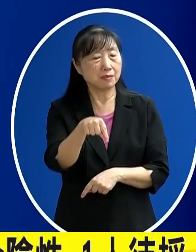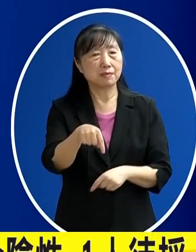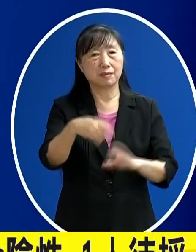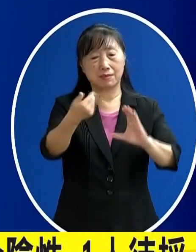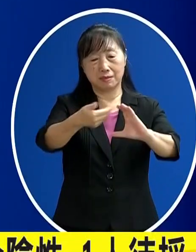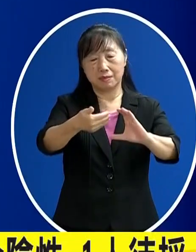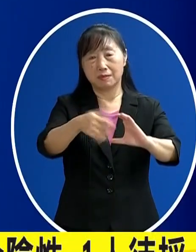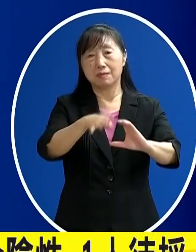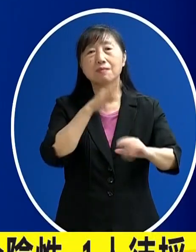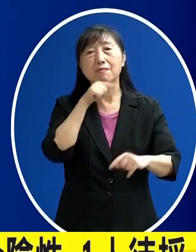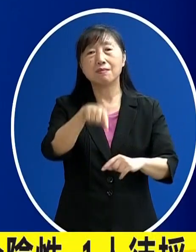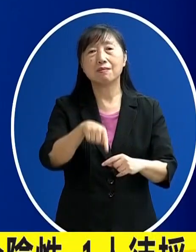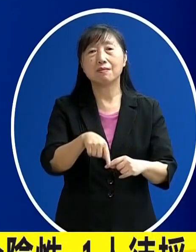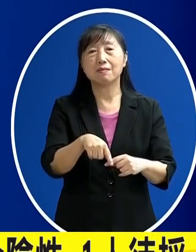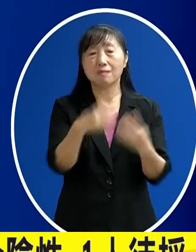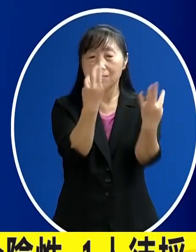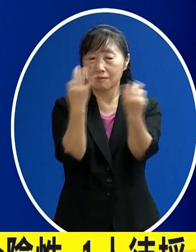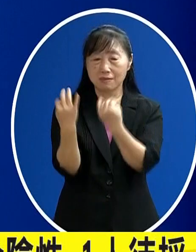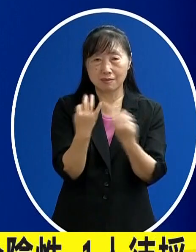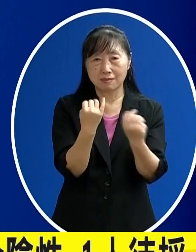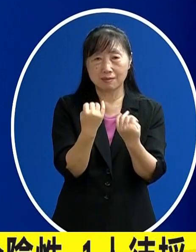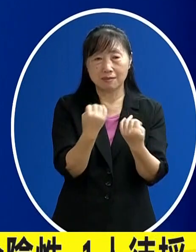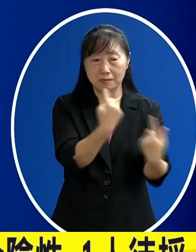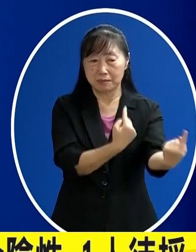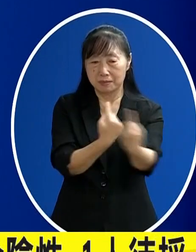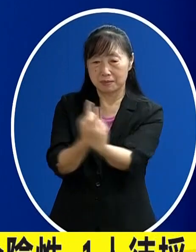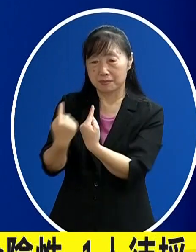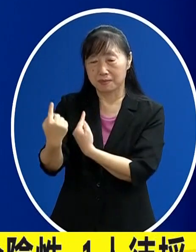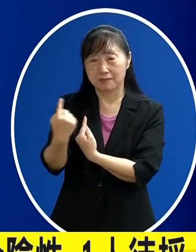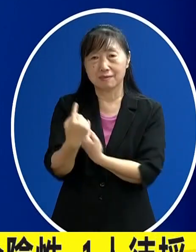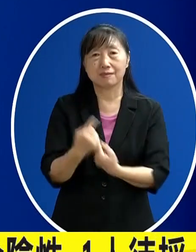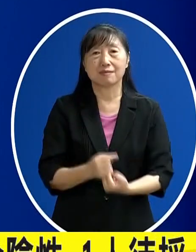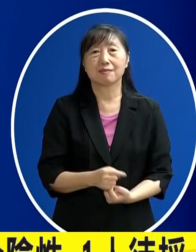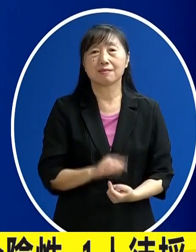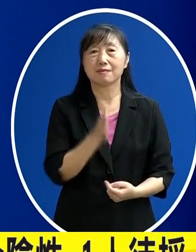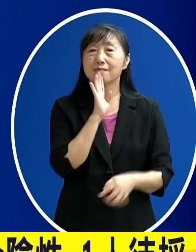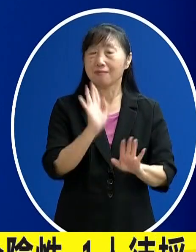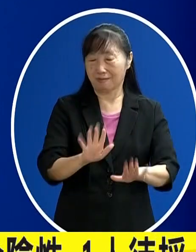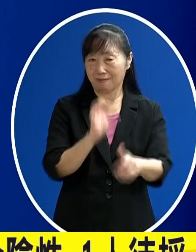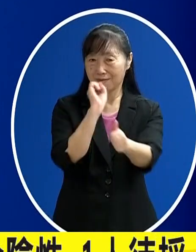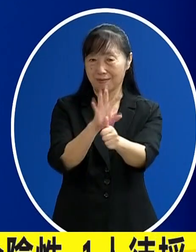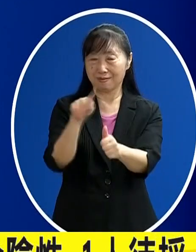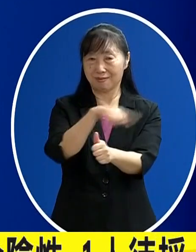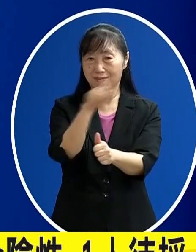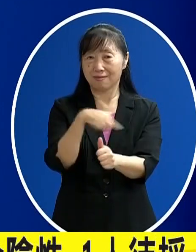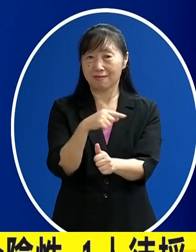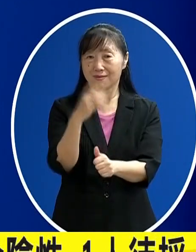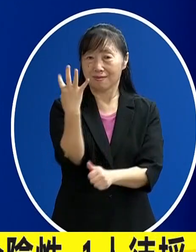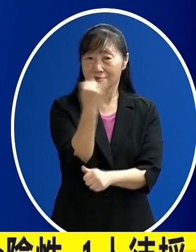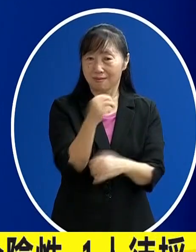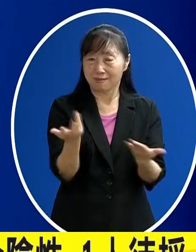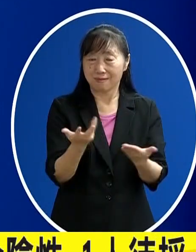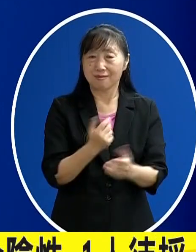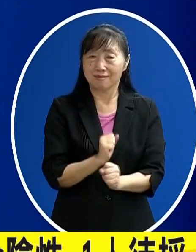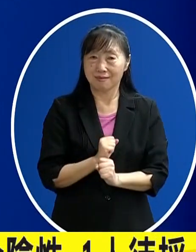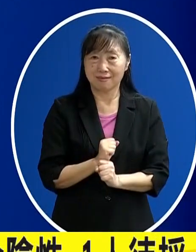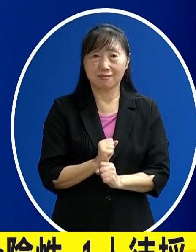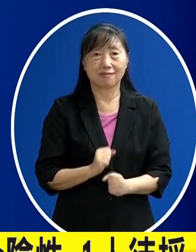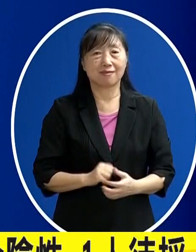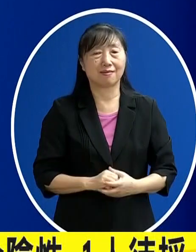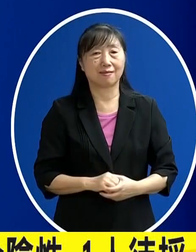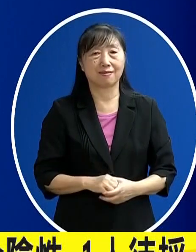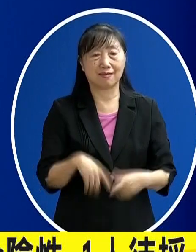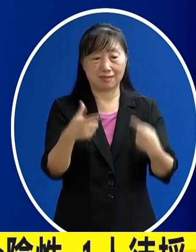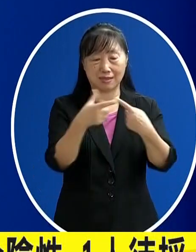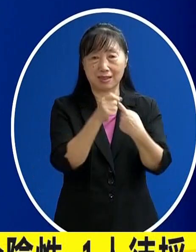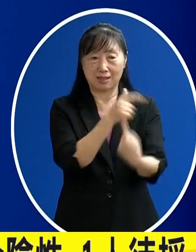针对那个数字本身互相比来比去之外，我想还是提醒大家几件事第一个就是说，这